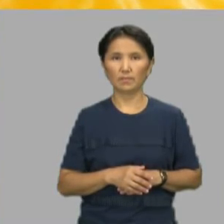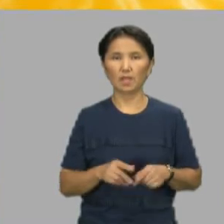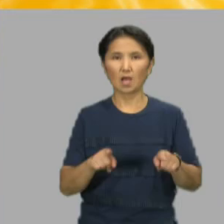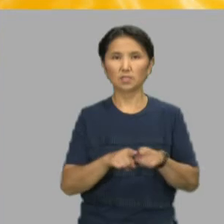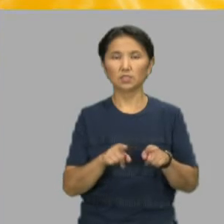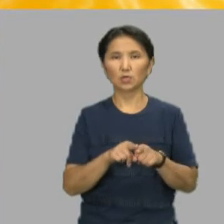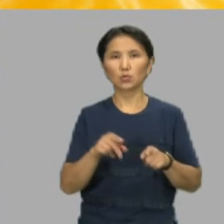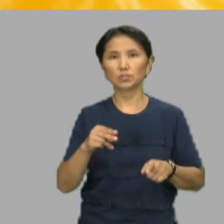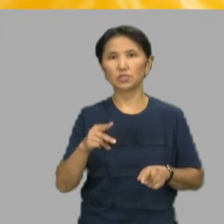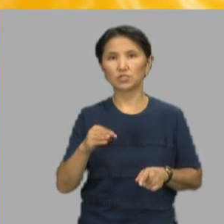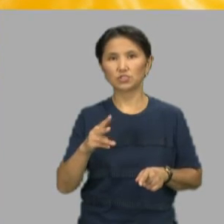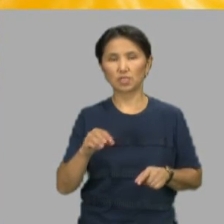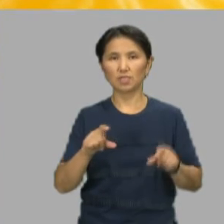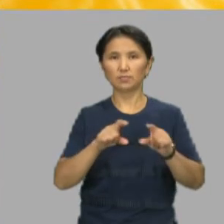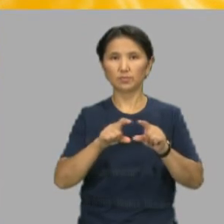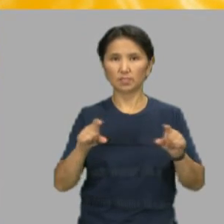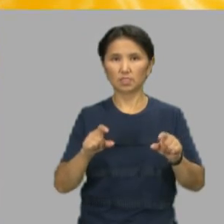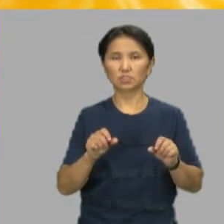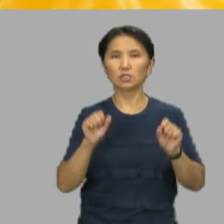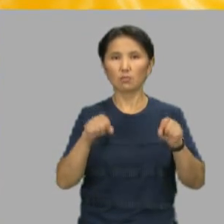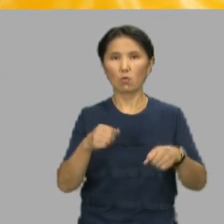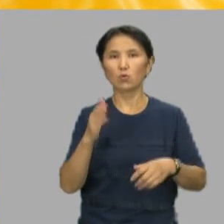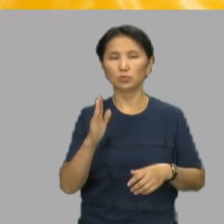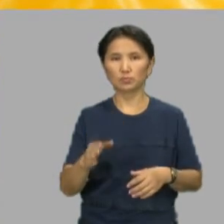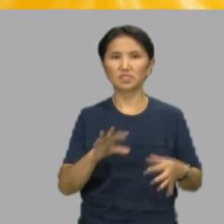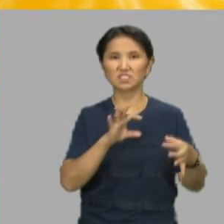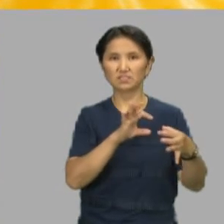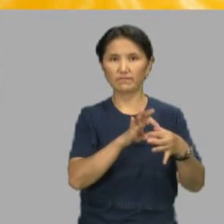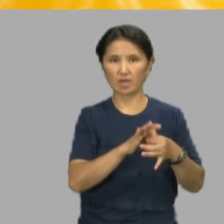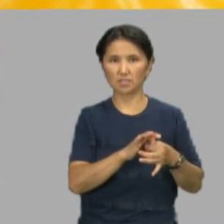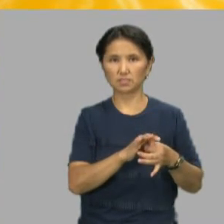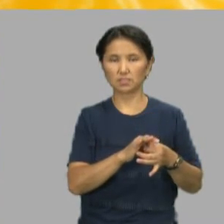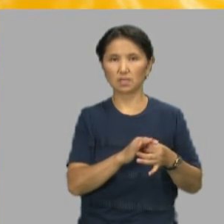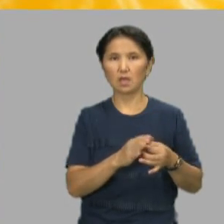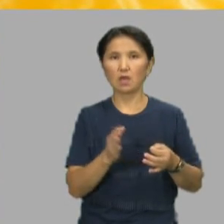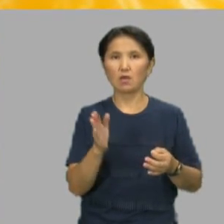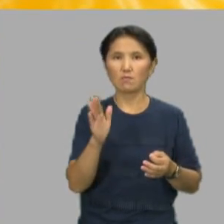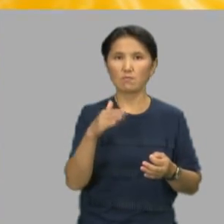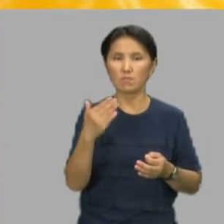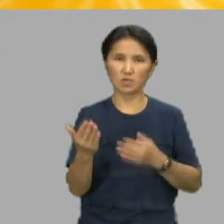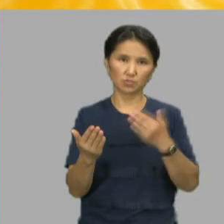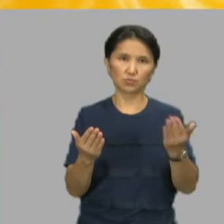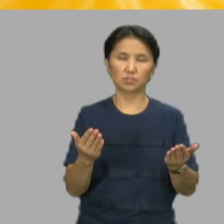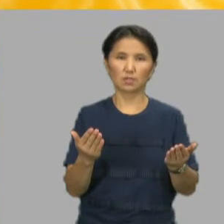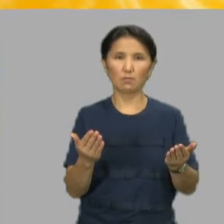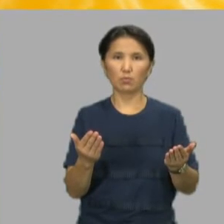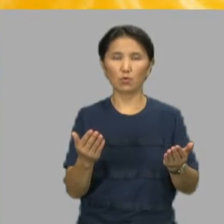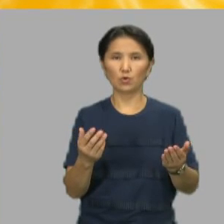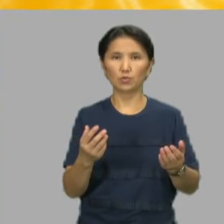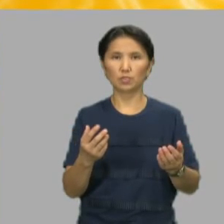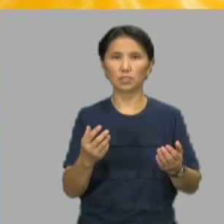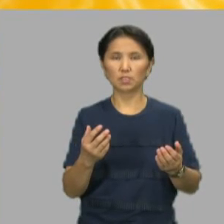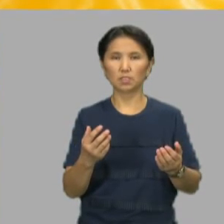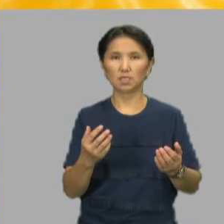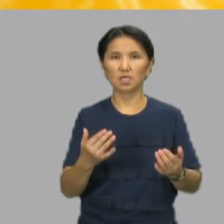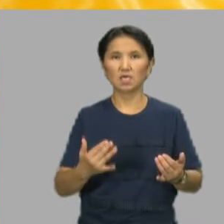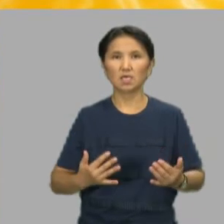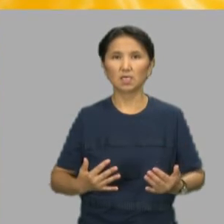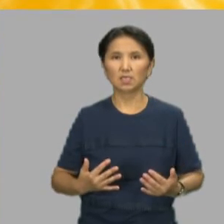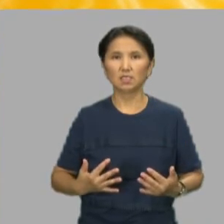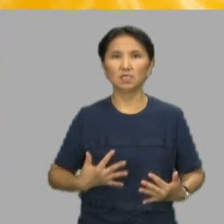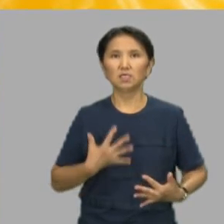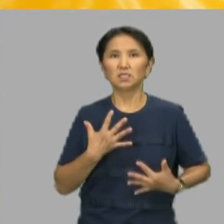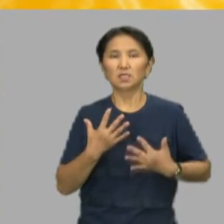Однородные члены предложения могут быть связаны между собой интонацией